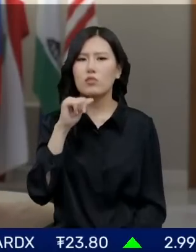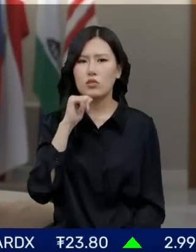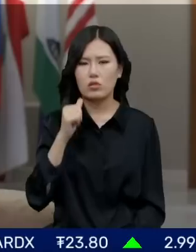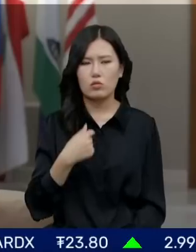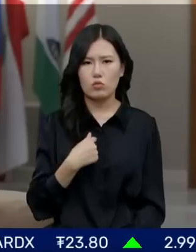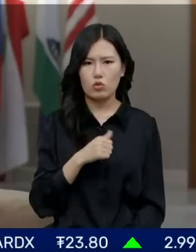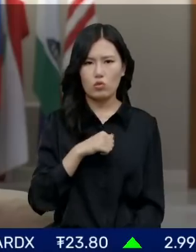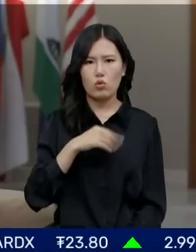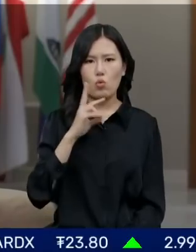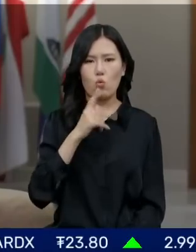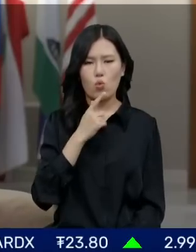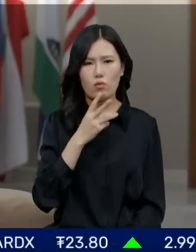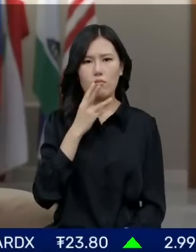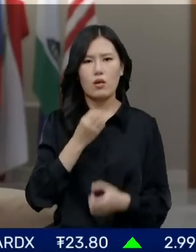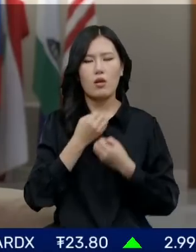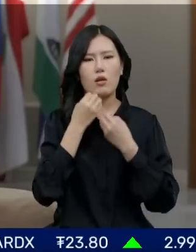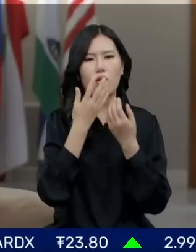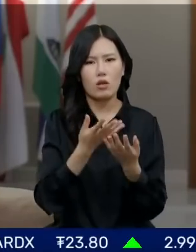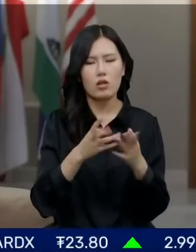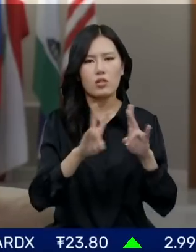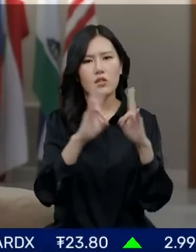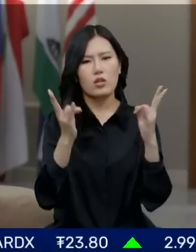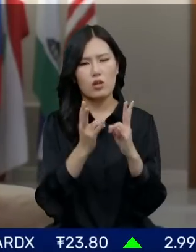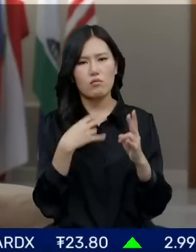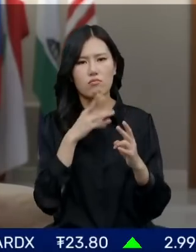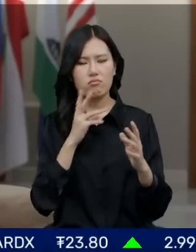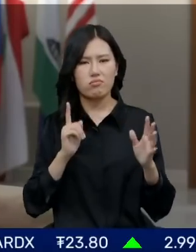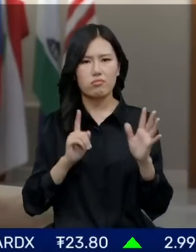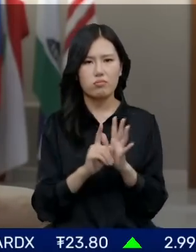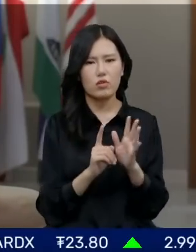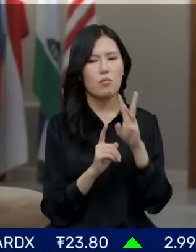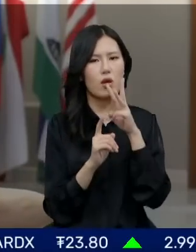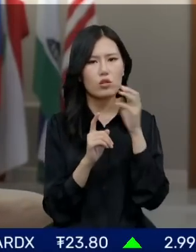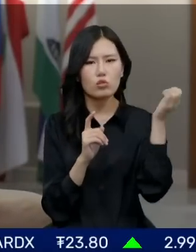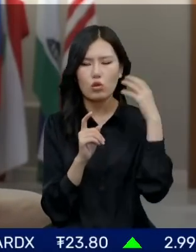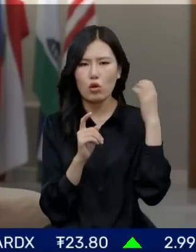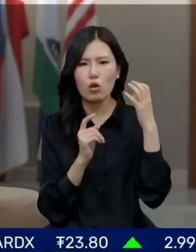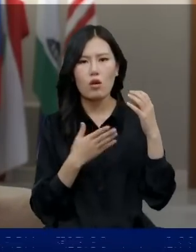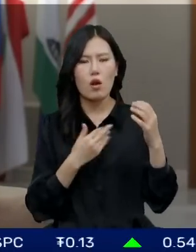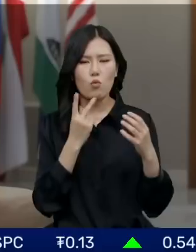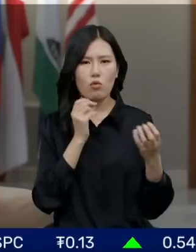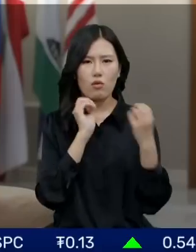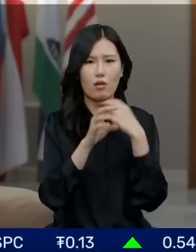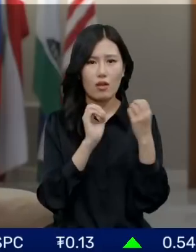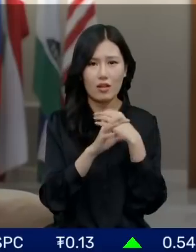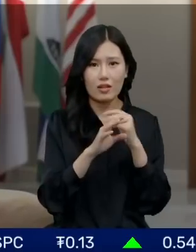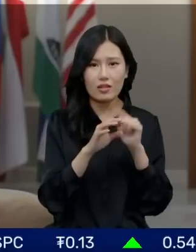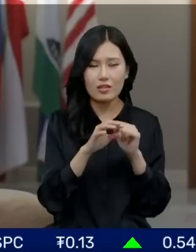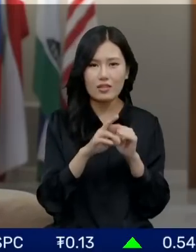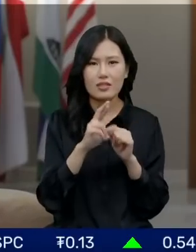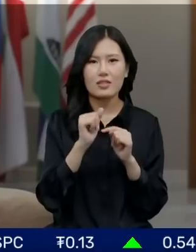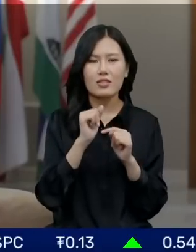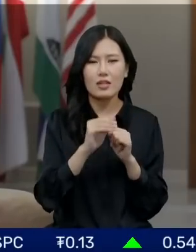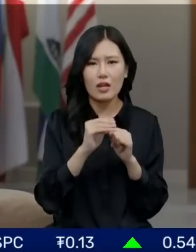үзэл бодлоо илэрхийлэх хэрэгчлөө нийгэмд оролцох мэдээллийг хүлээн авах мэдээллийг бусдад дамжуулах тэр эрх үүргээ үр